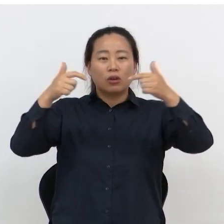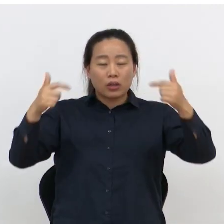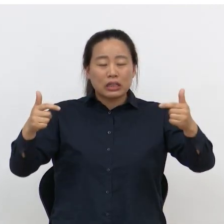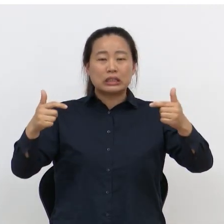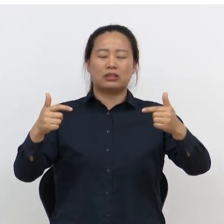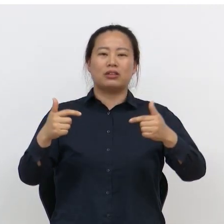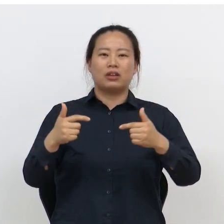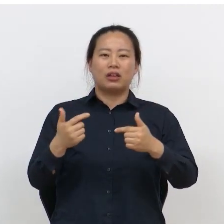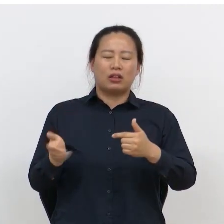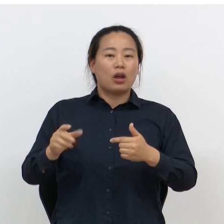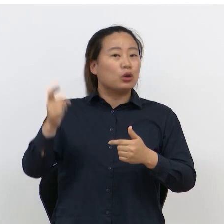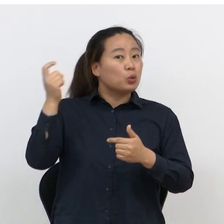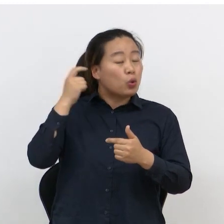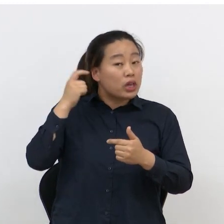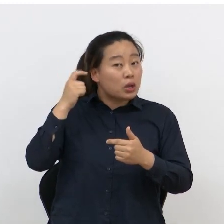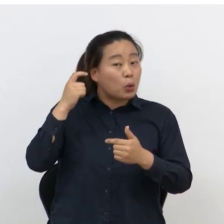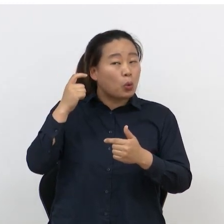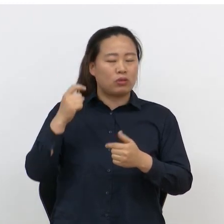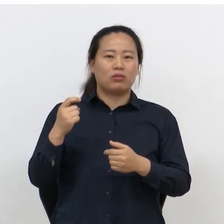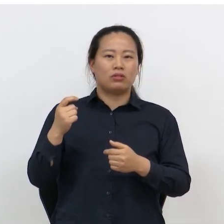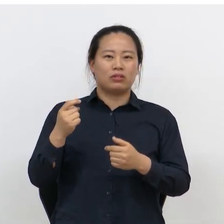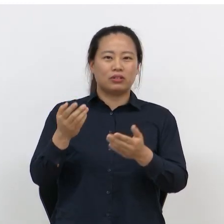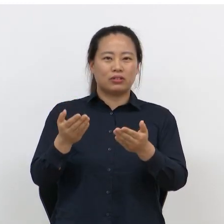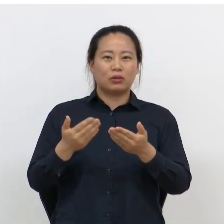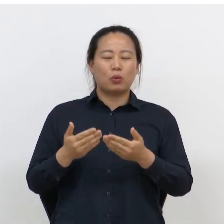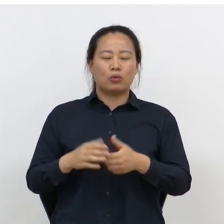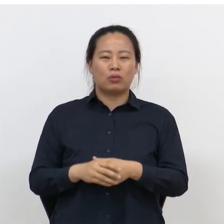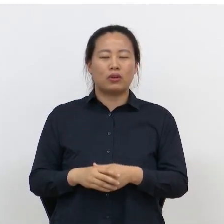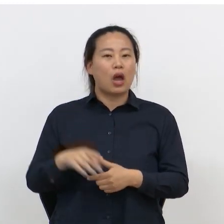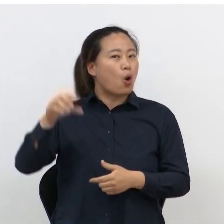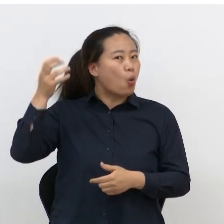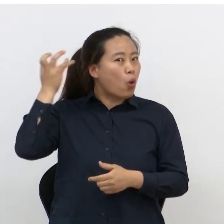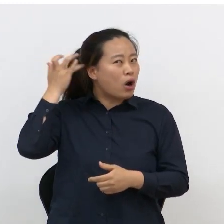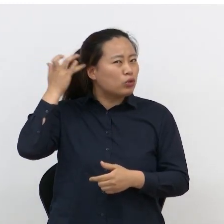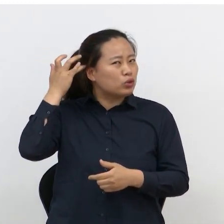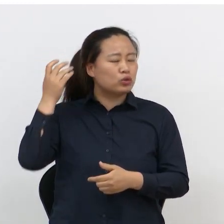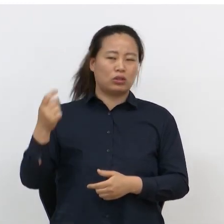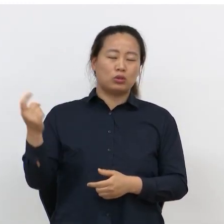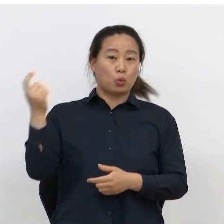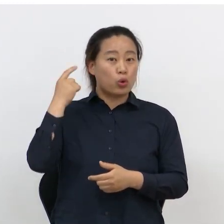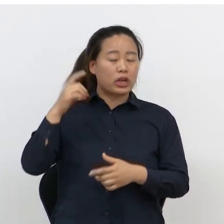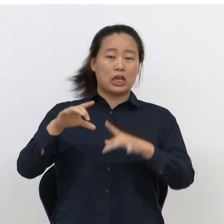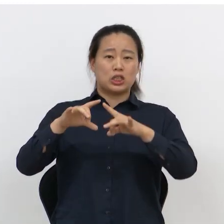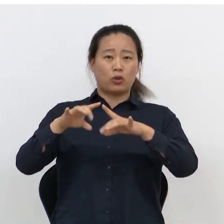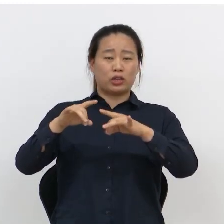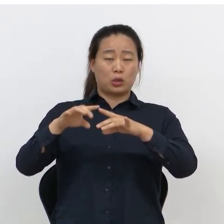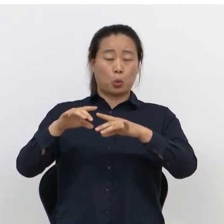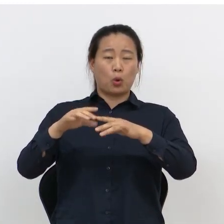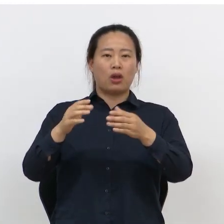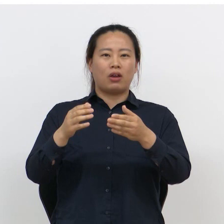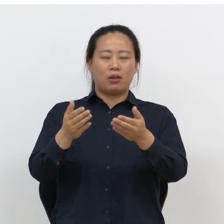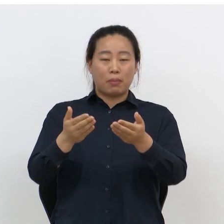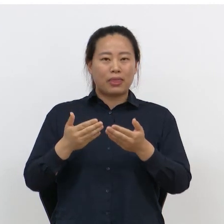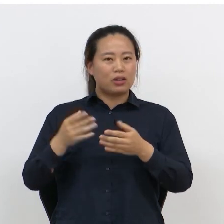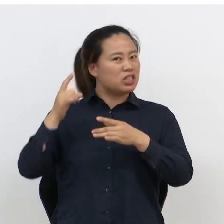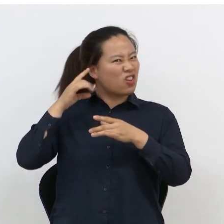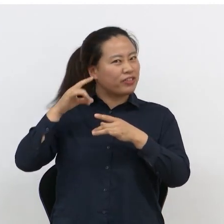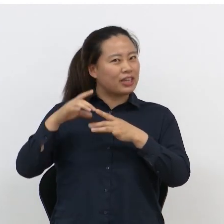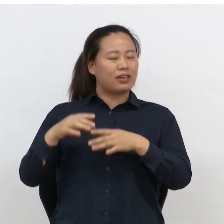친구는 소리 자극으로 소리를 듣고 있습니다. 그리고 인공화호는 소리를 전기로 변환하는 장치니까 전기